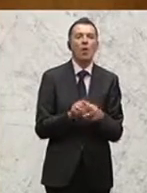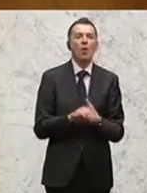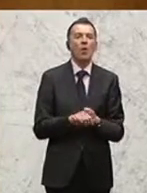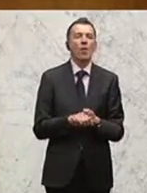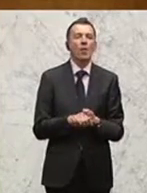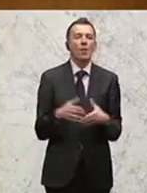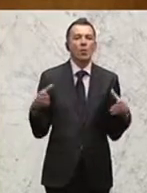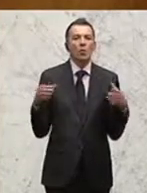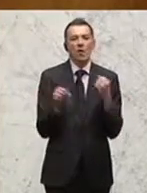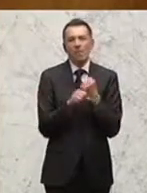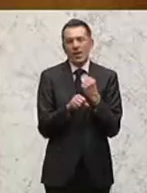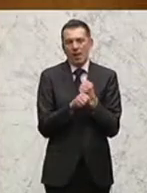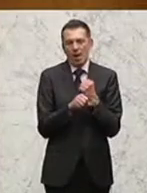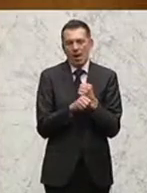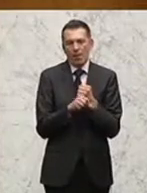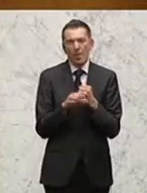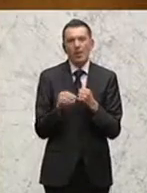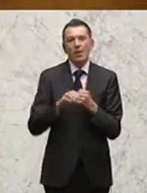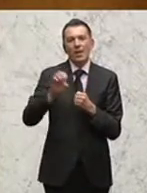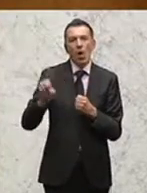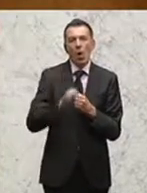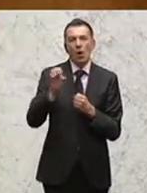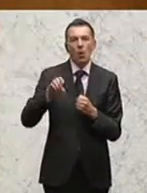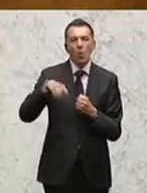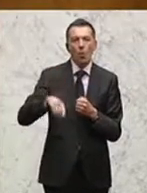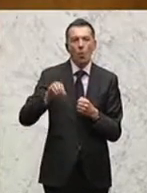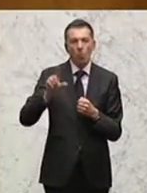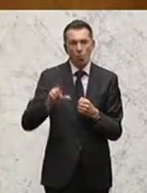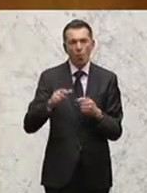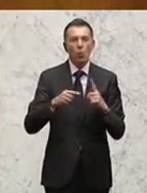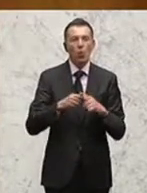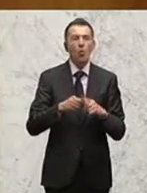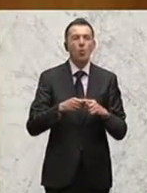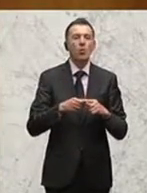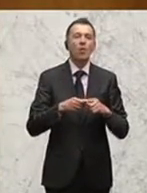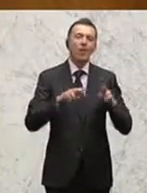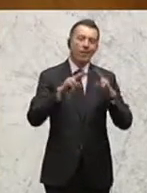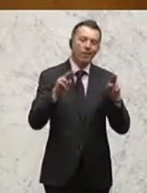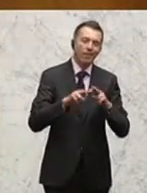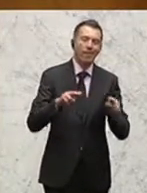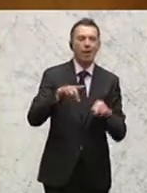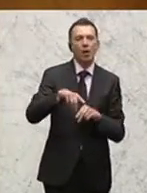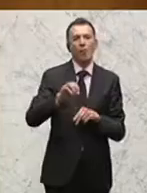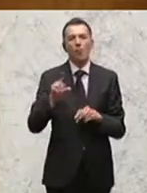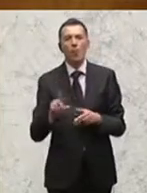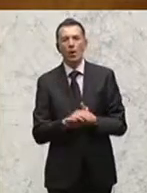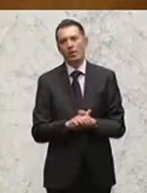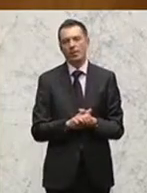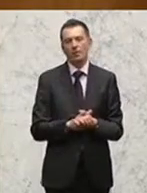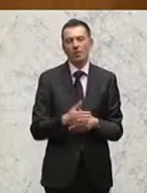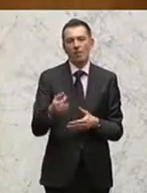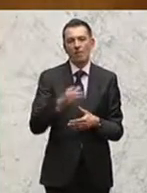intensive Zusammenarbeit mit Europol und Interpol. Zur Frage